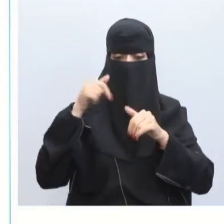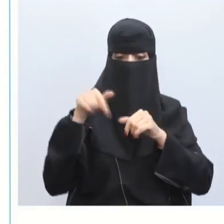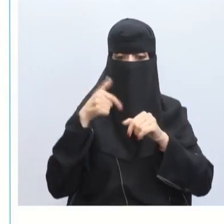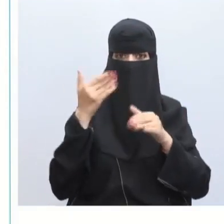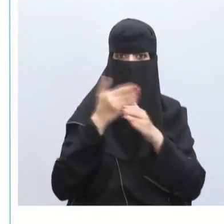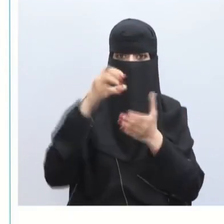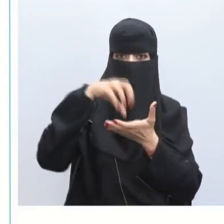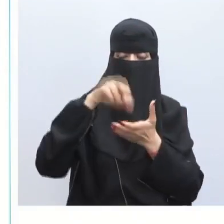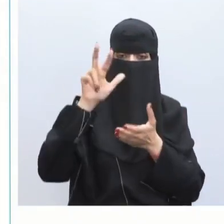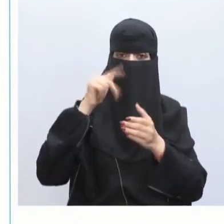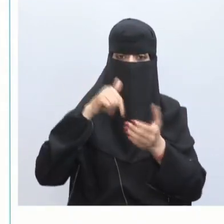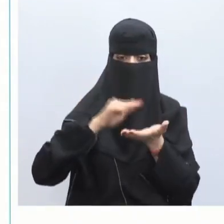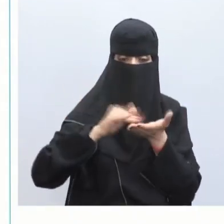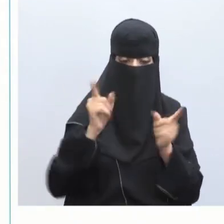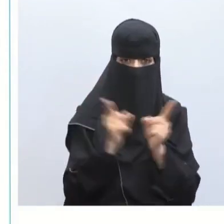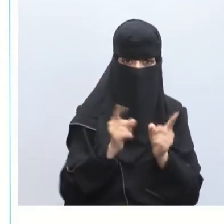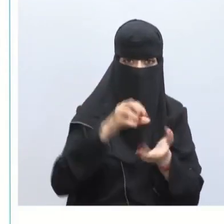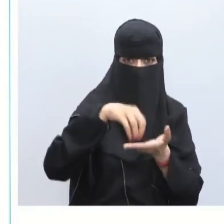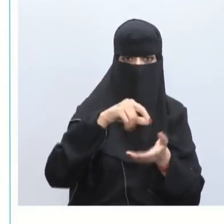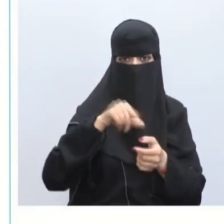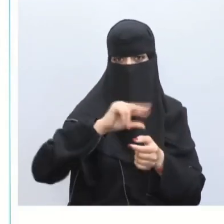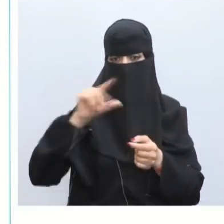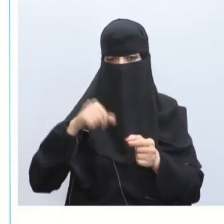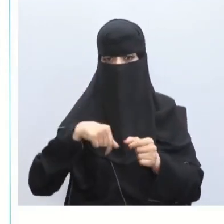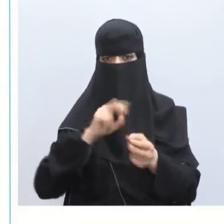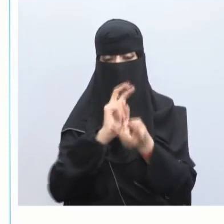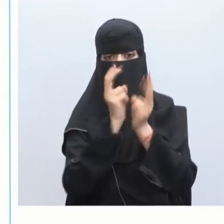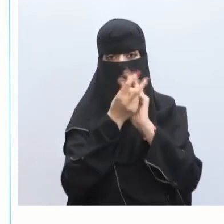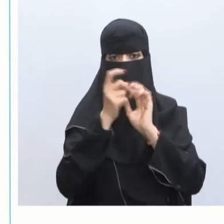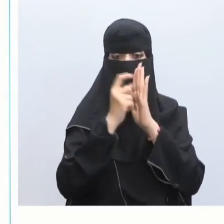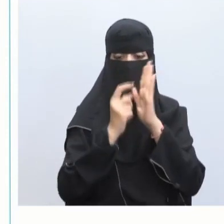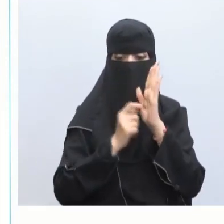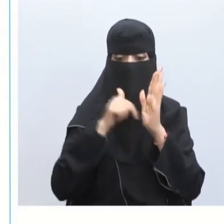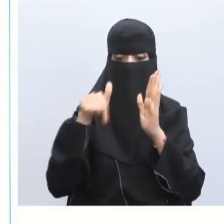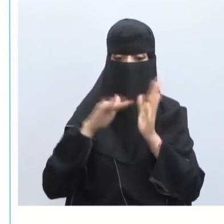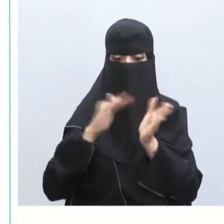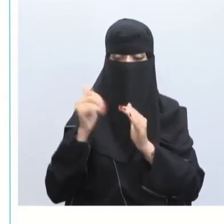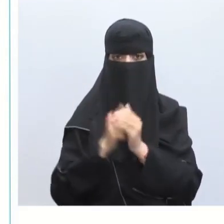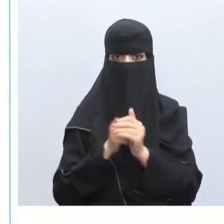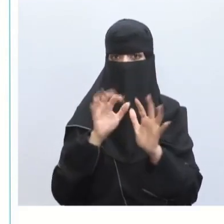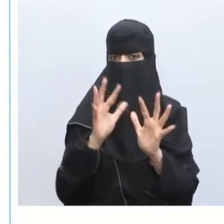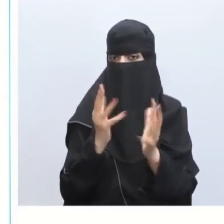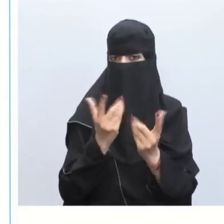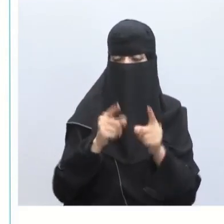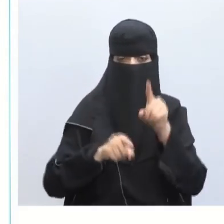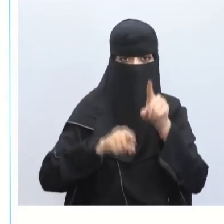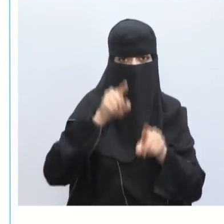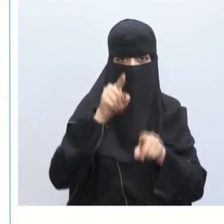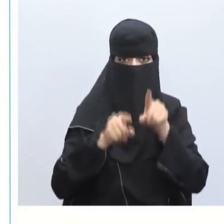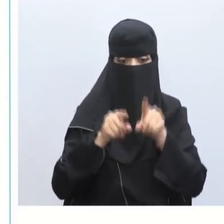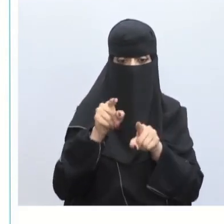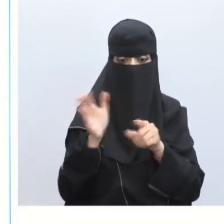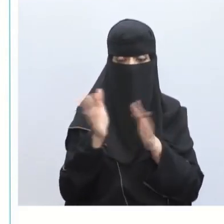الارض وفقا للفصول الاربعه وعناصر المناخ يختلف